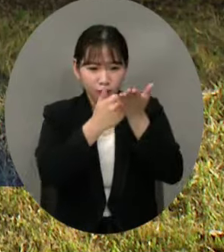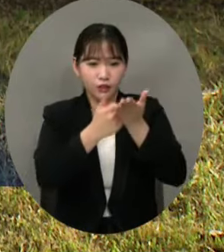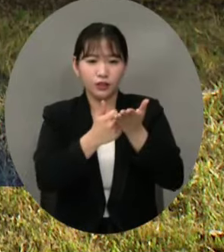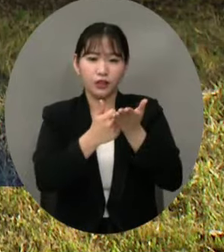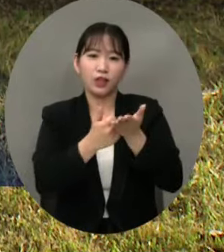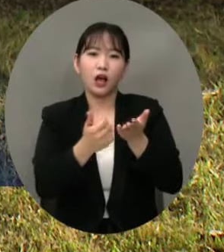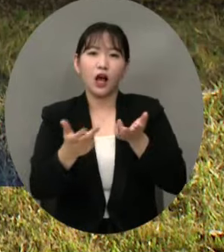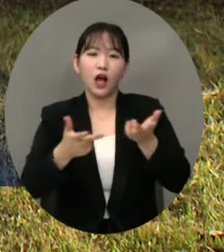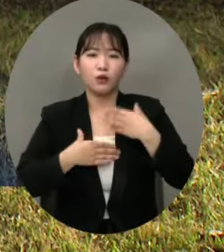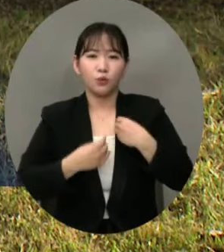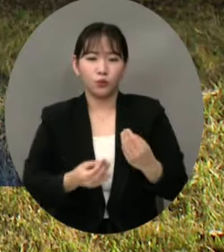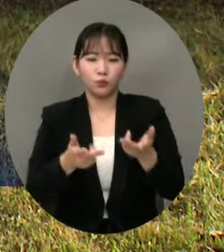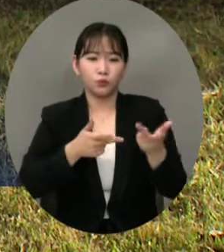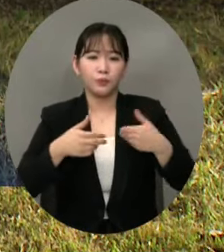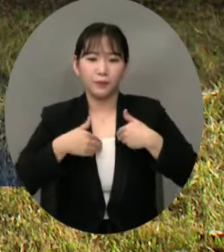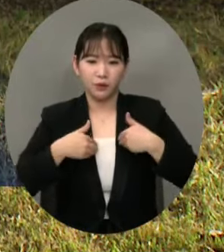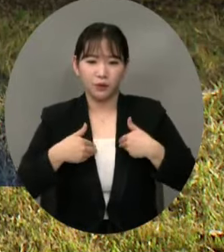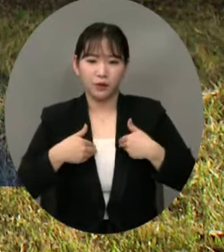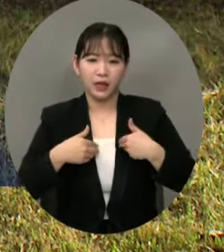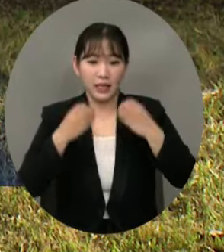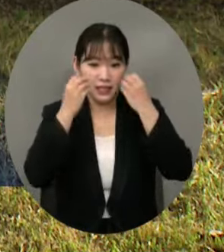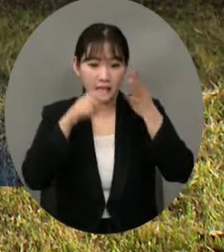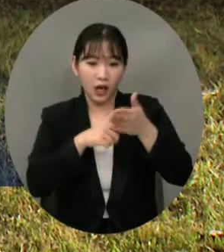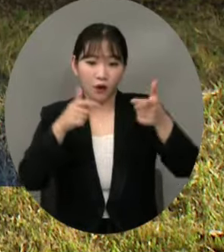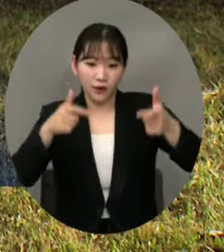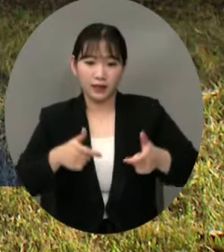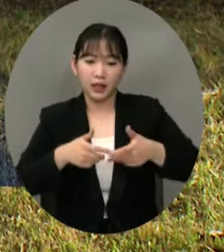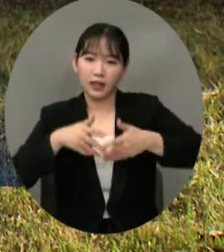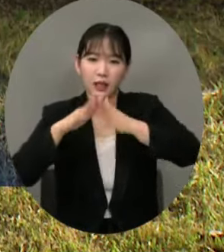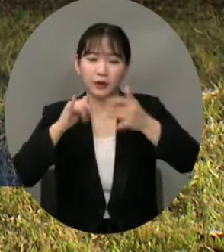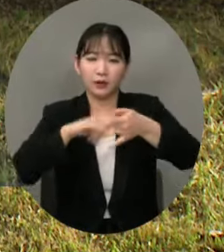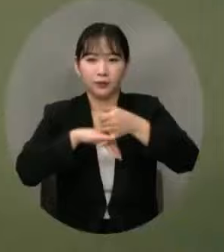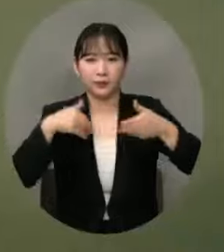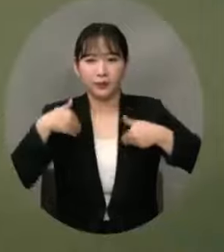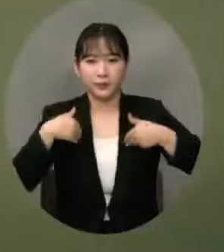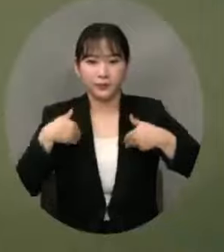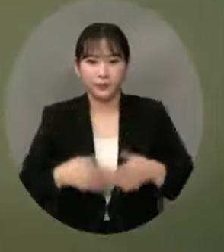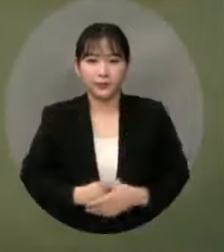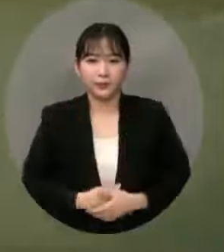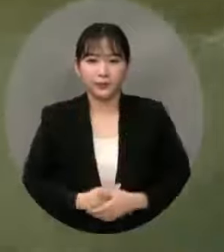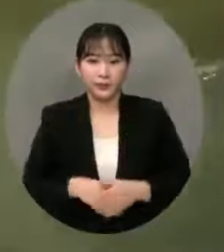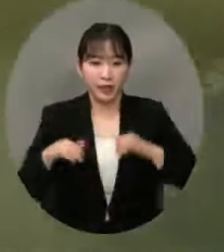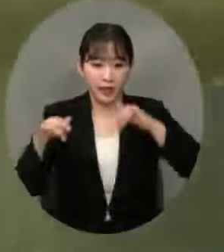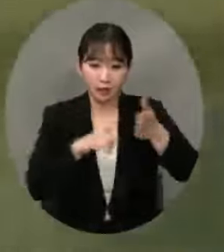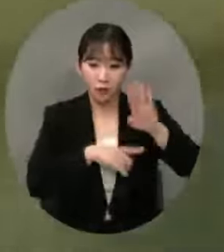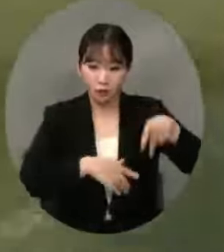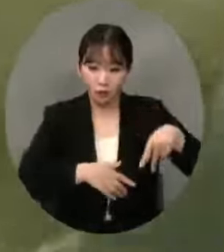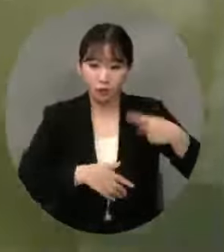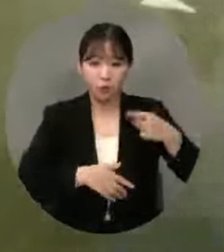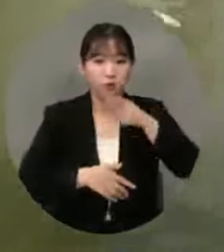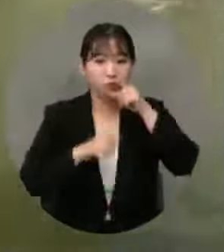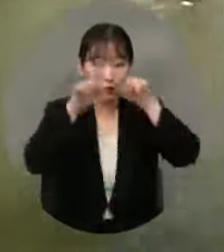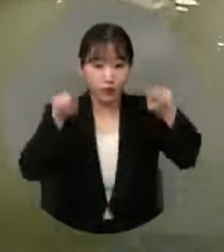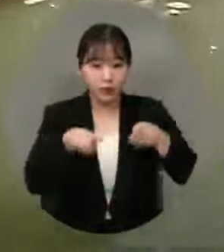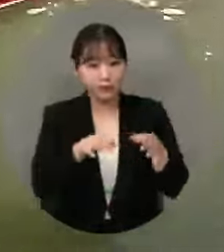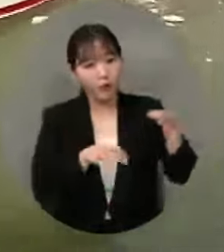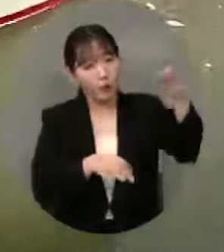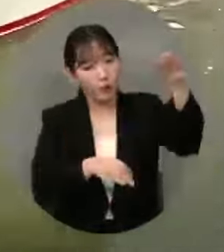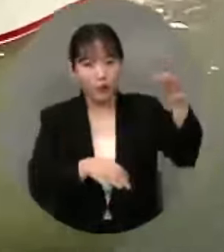안정 정책으로 인하여 신규 어장 개발이 꼭 필요한 실정입니다. 해양수산부도 물김값